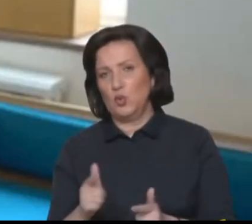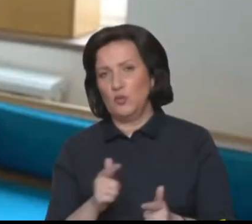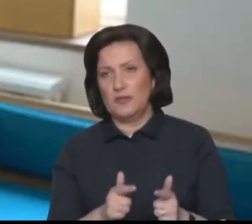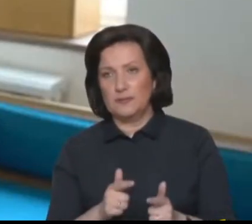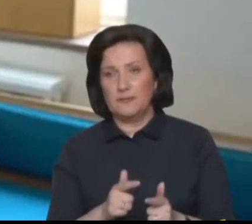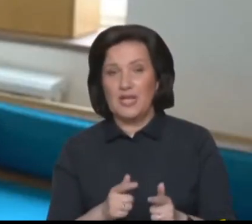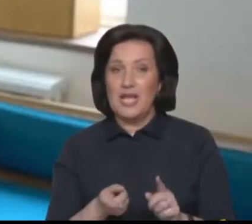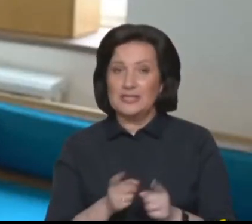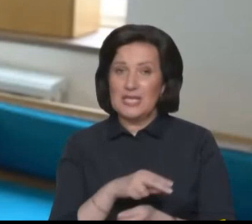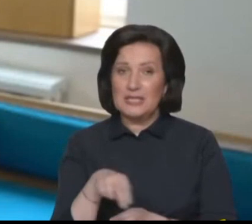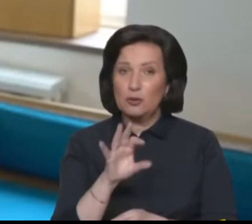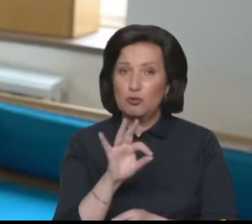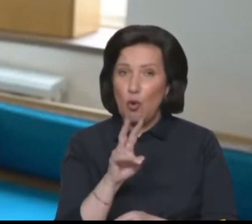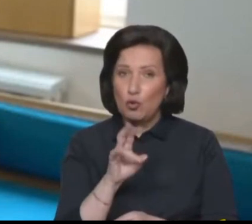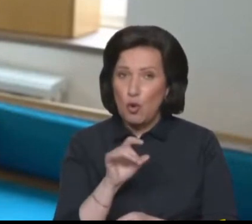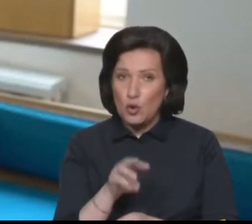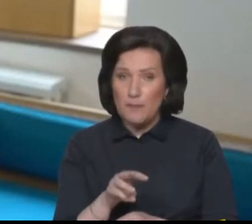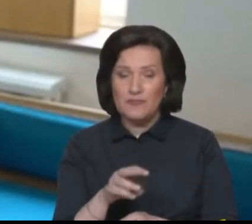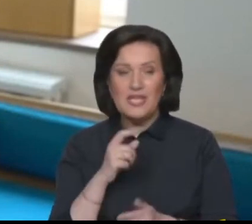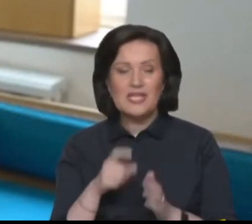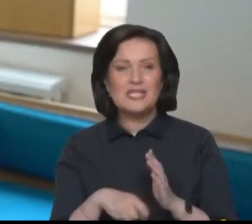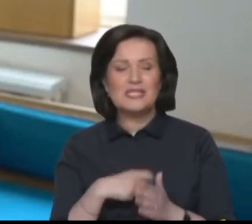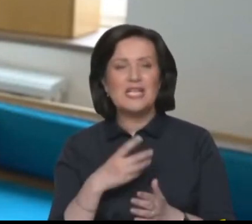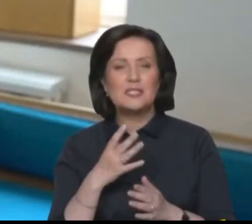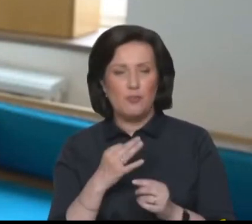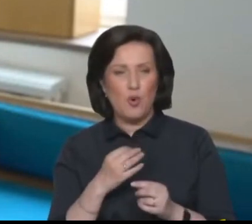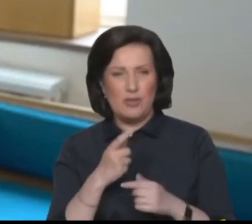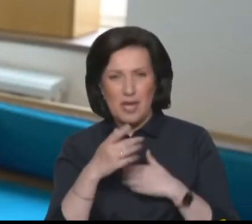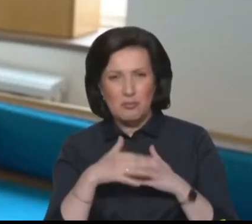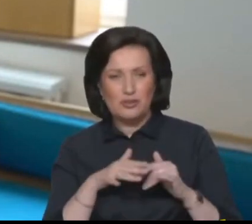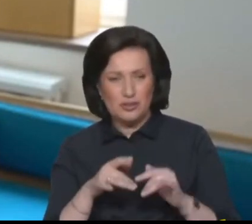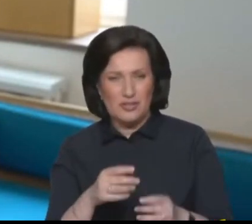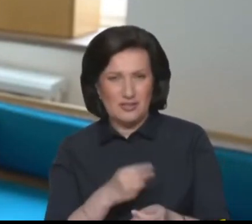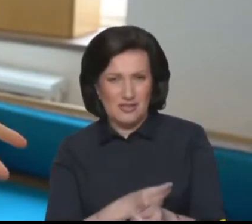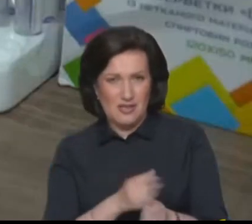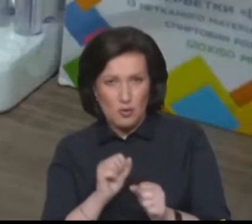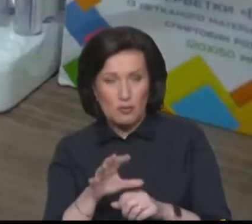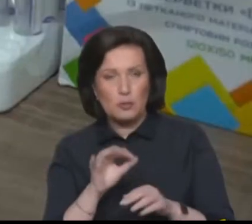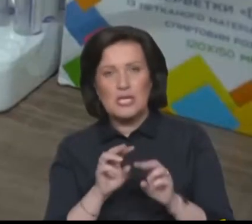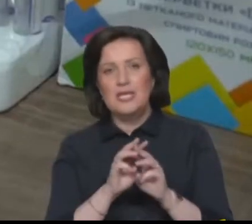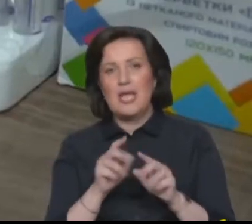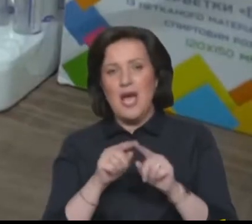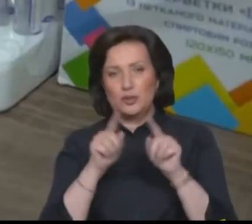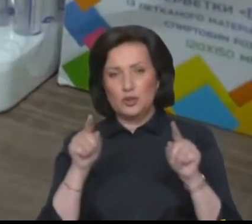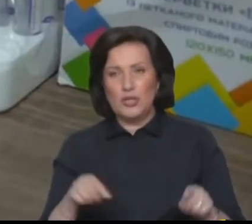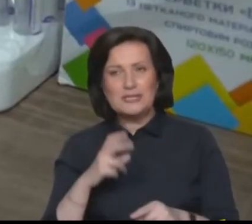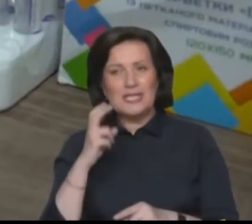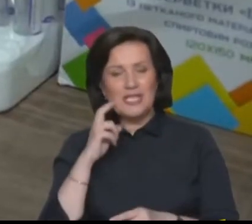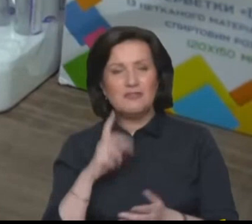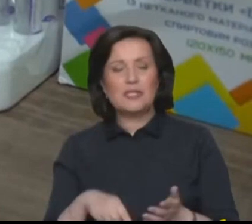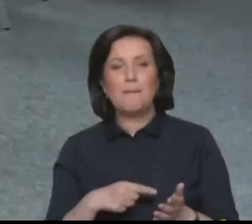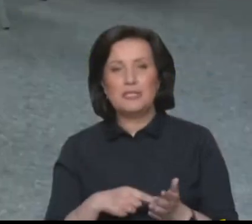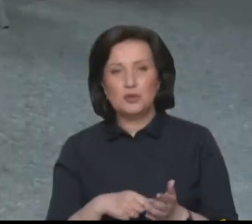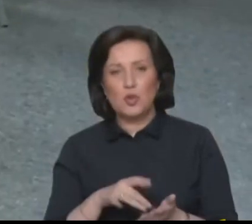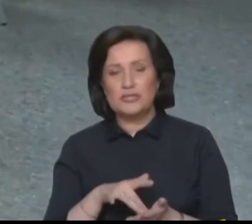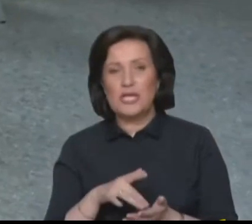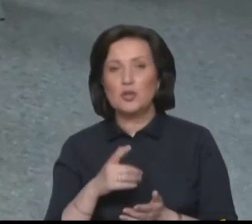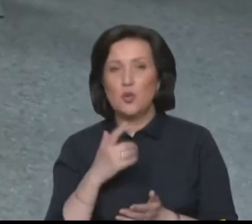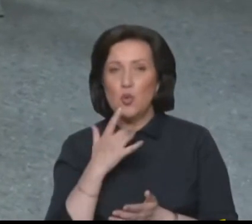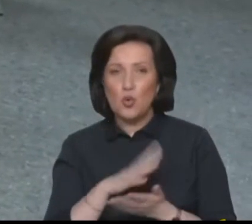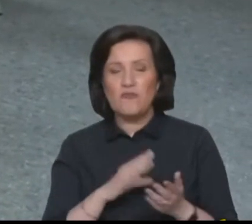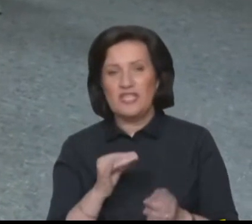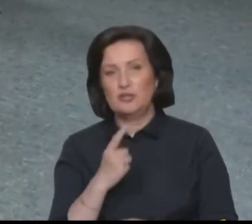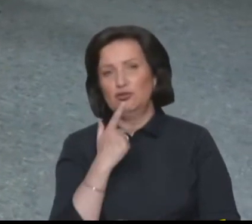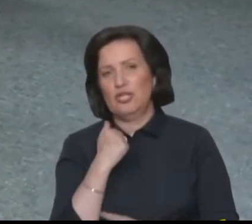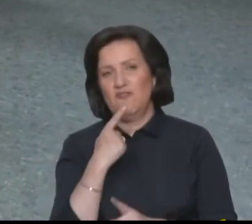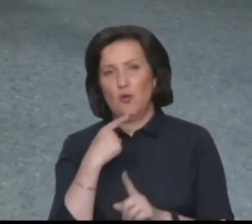підготуватися. Стати донором та дізнатись про найближчі дати проведення заборів можна на сторінках Київського міського центру крові та Червоного